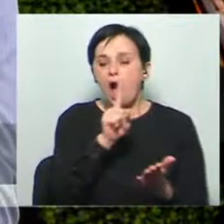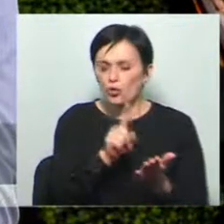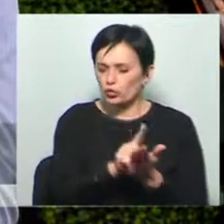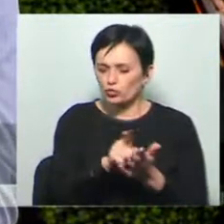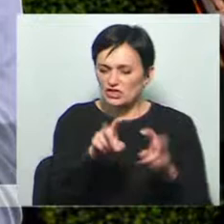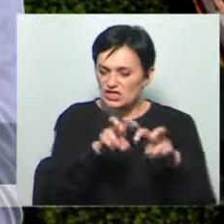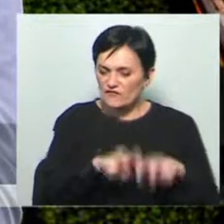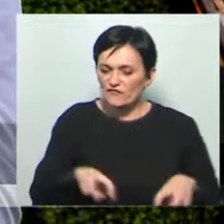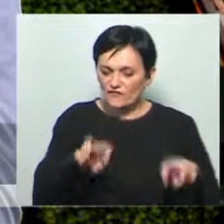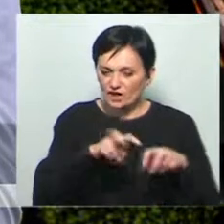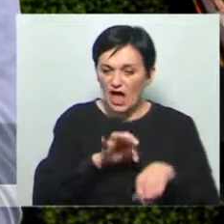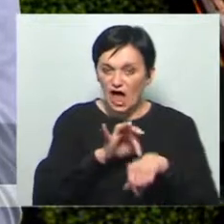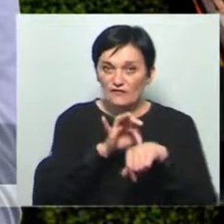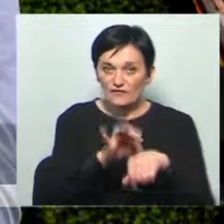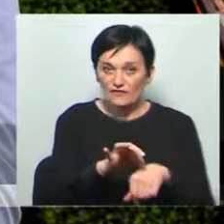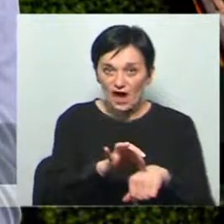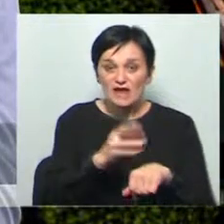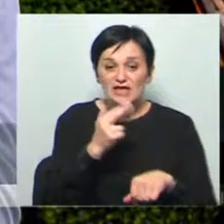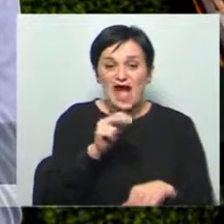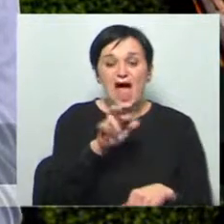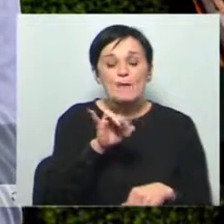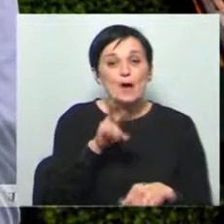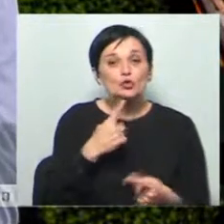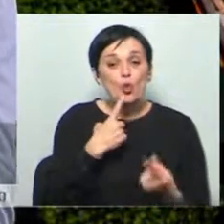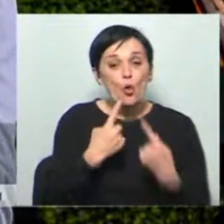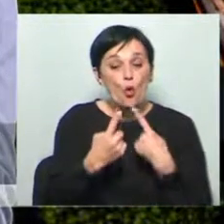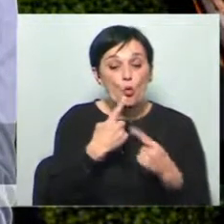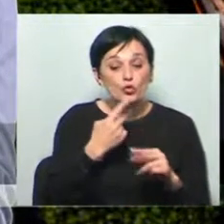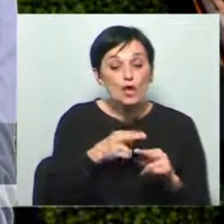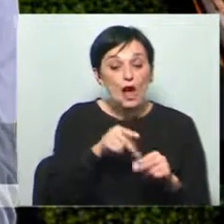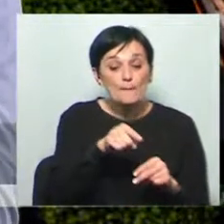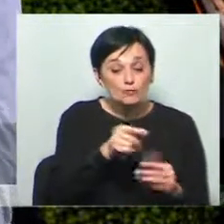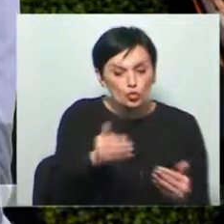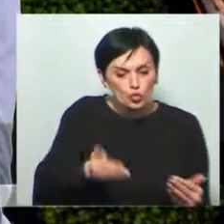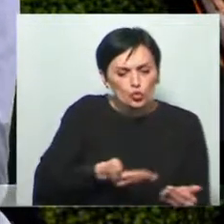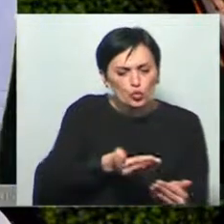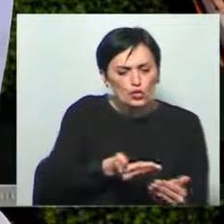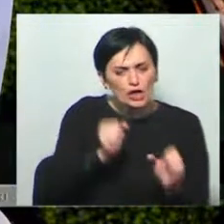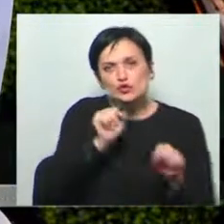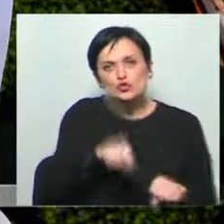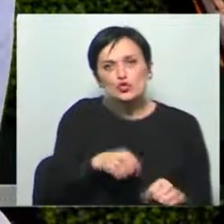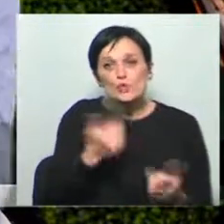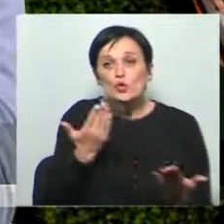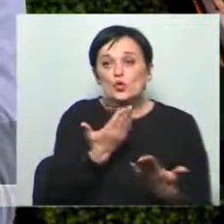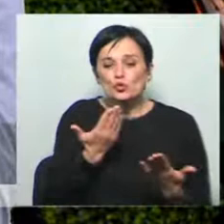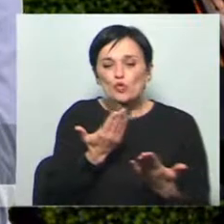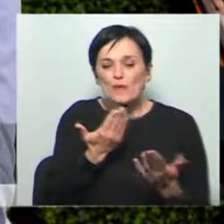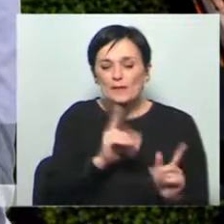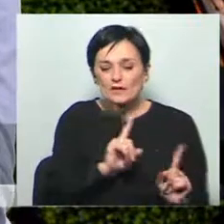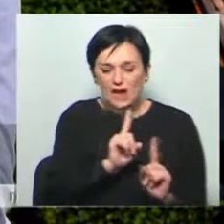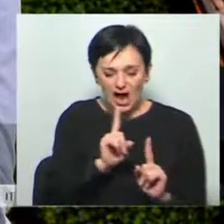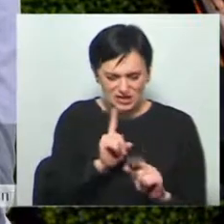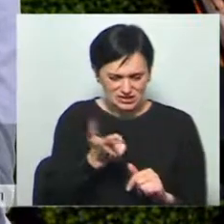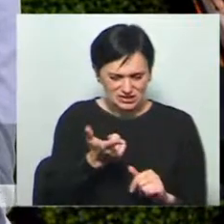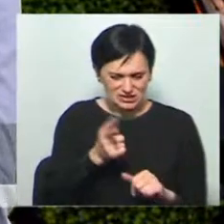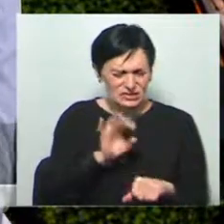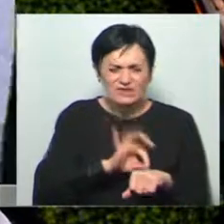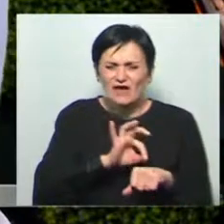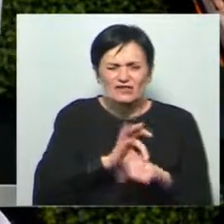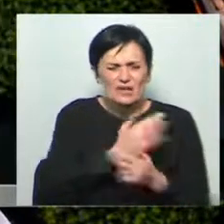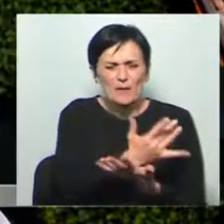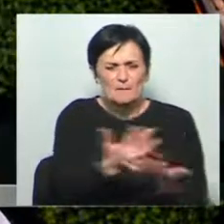კვლევების გაღრმავება და ჰემატოლოგთან კონსულტირება. შეიძლება ამის უკან იმალებოდეს, რომელიმე არა ჰემოფილია, ხა ესეთი დაავადება